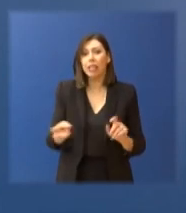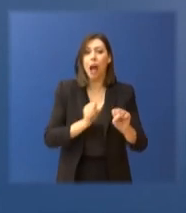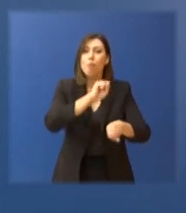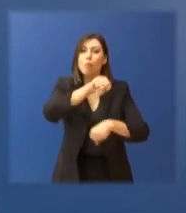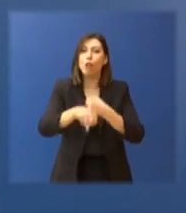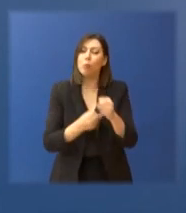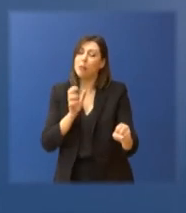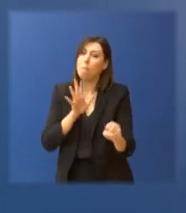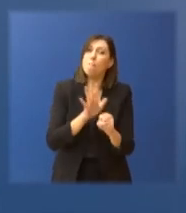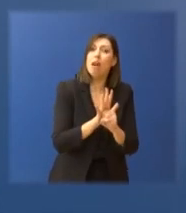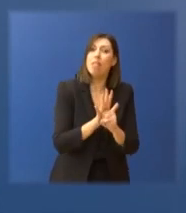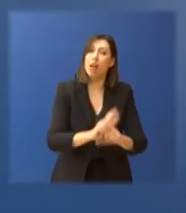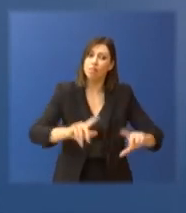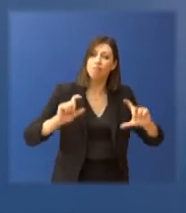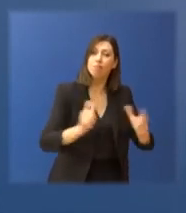Δημοκρατίας ΠΑΣΟΚ της περίοδου